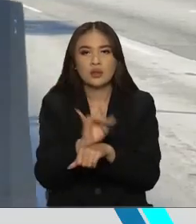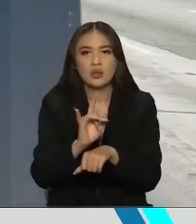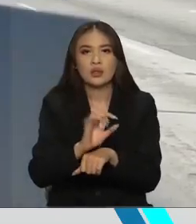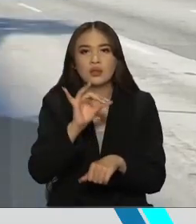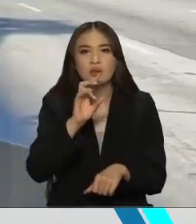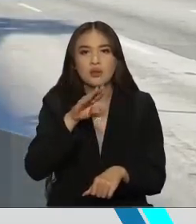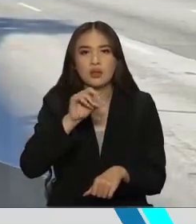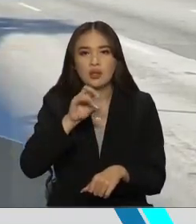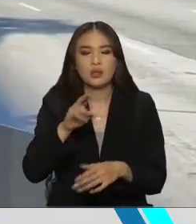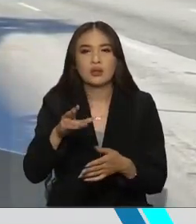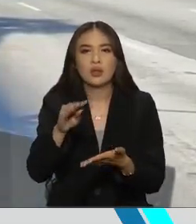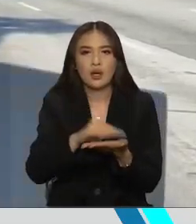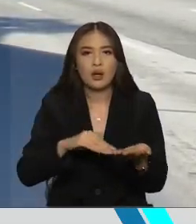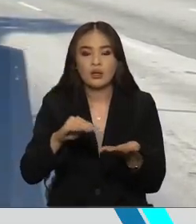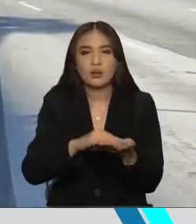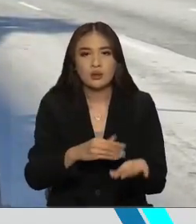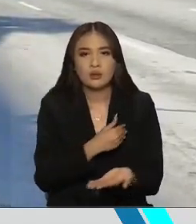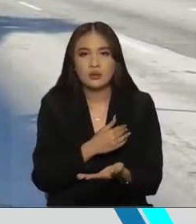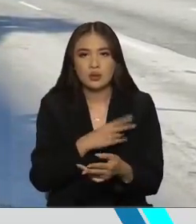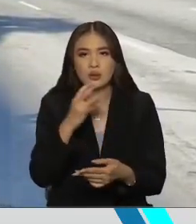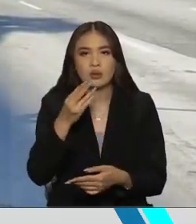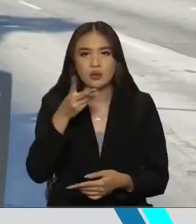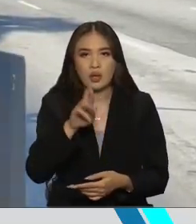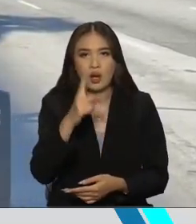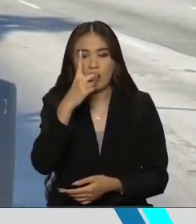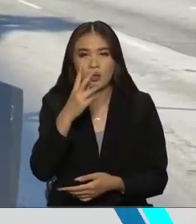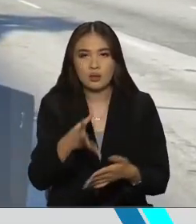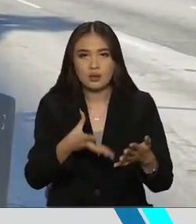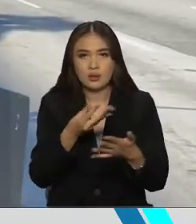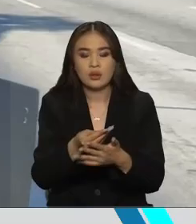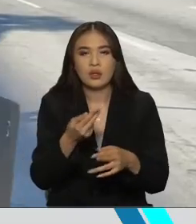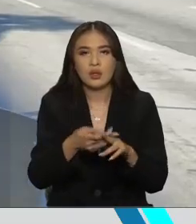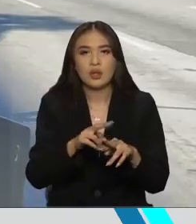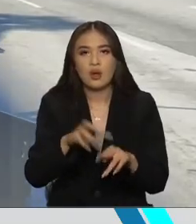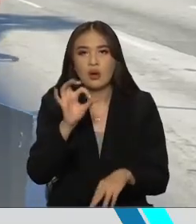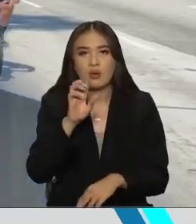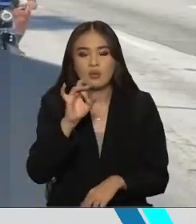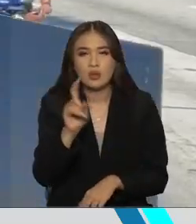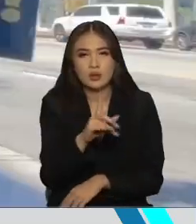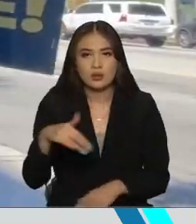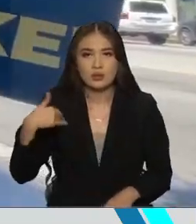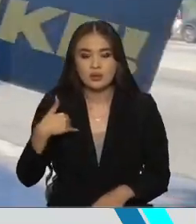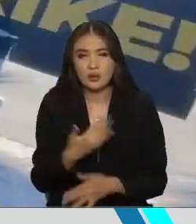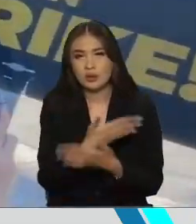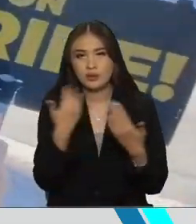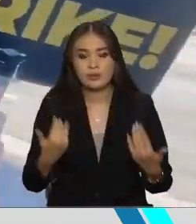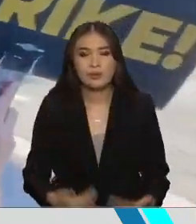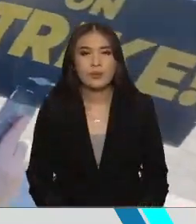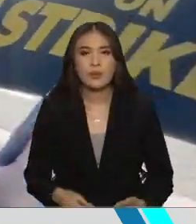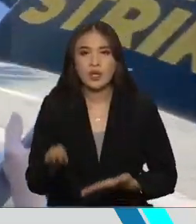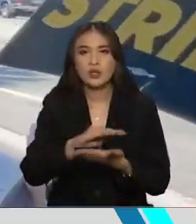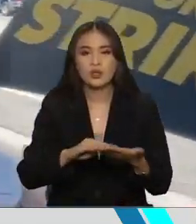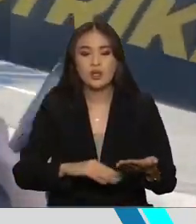қайтадан қолдана бермек. Ал актерға тек бір мезеттік түсірілім үшін ғана ақша төлейді. Есесіне оның образы арқылы пайда таба береді.